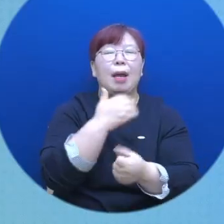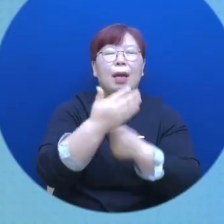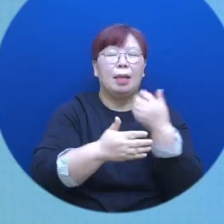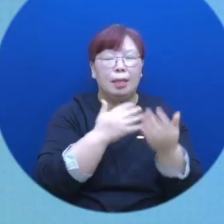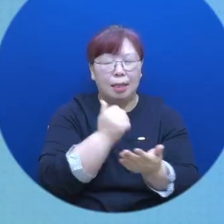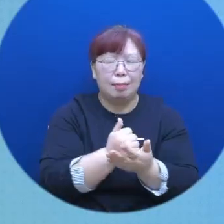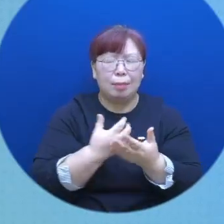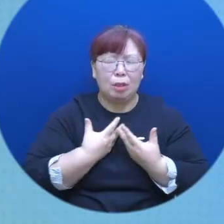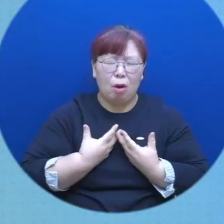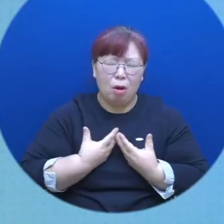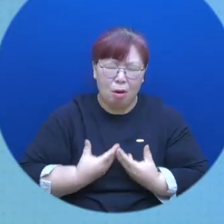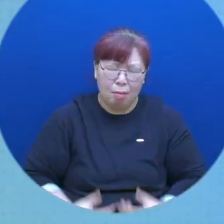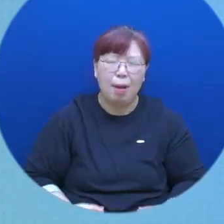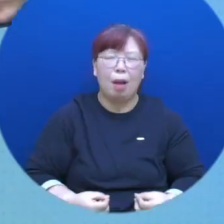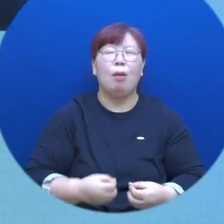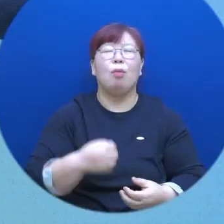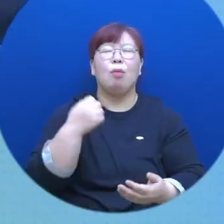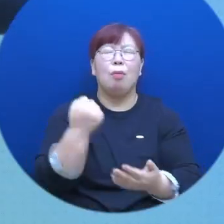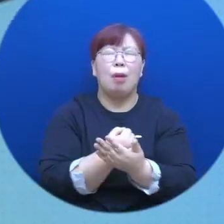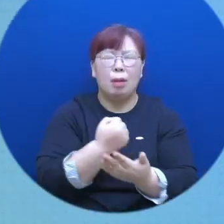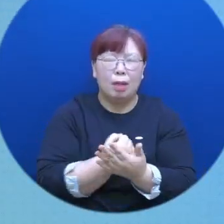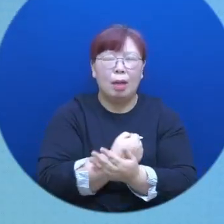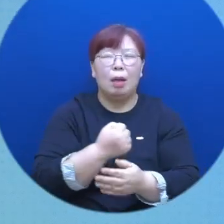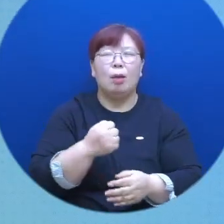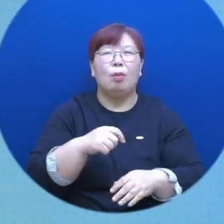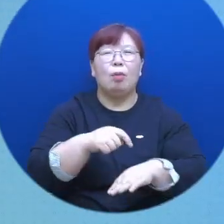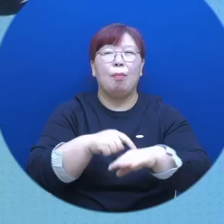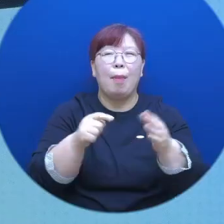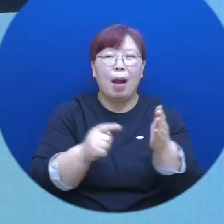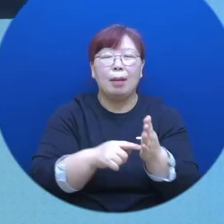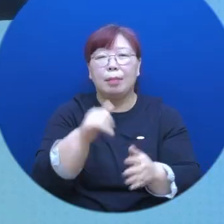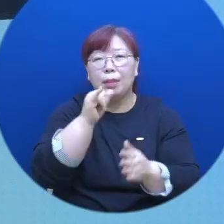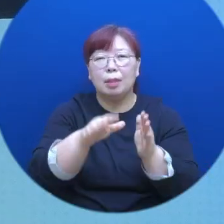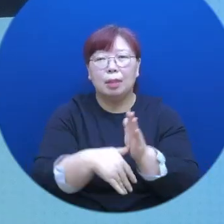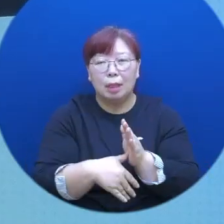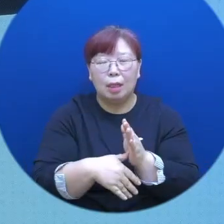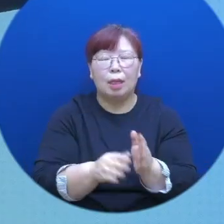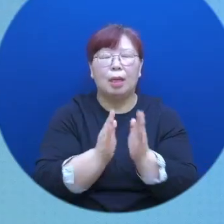절망하고 애원하면서 눈물 흘리는 그 일밖에 없었잖아요.